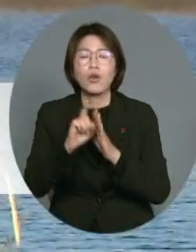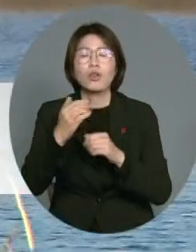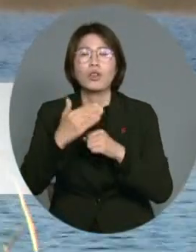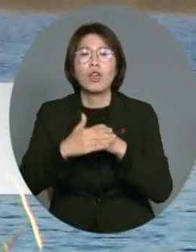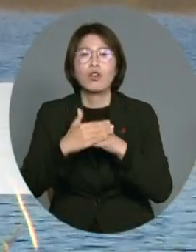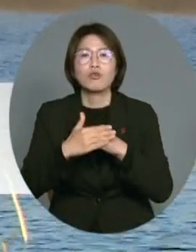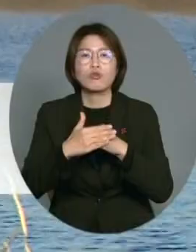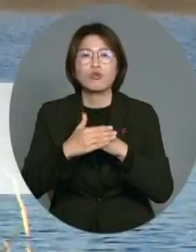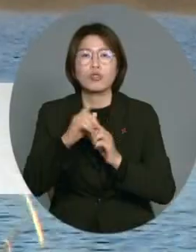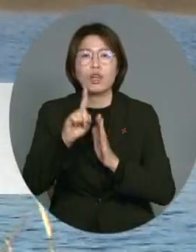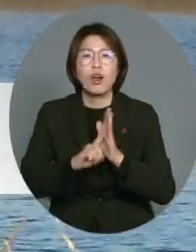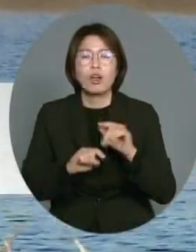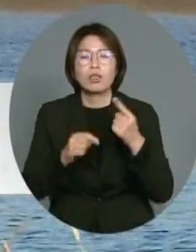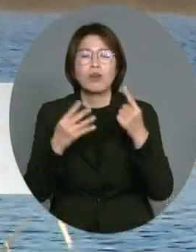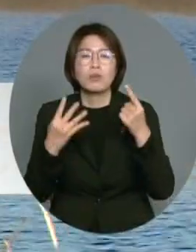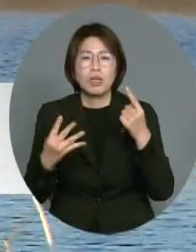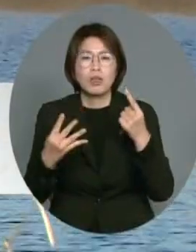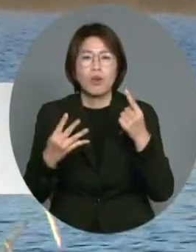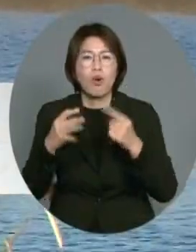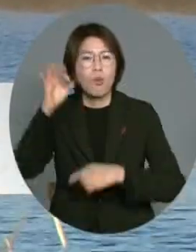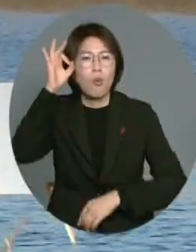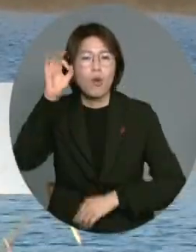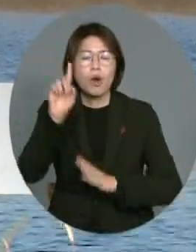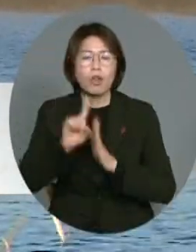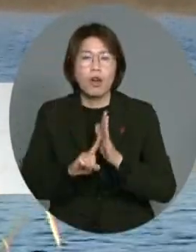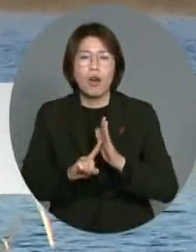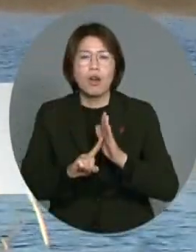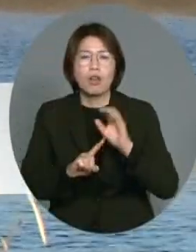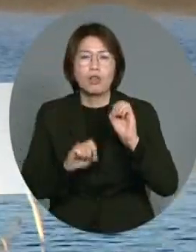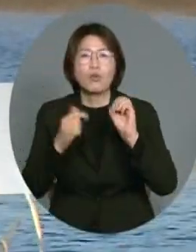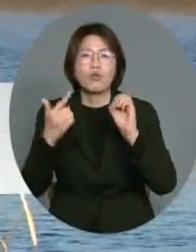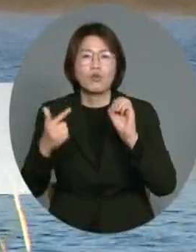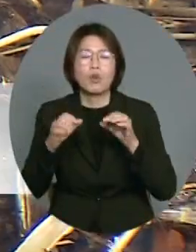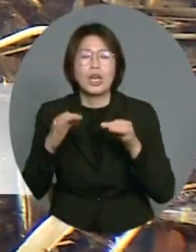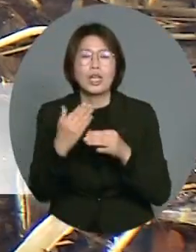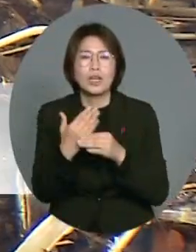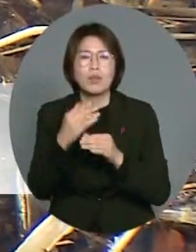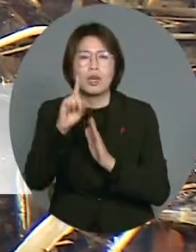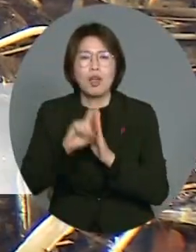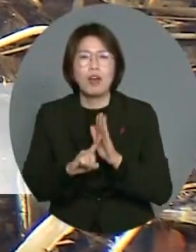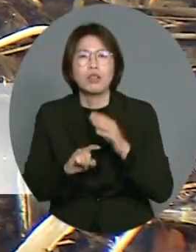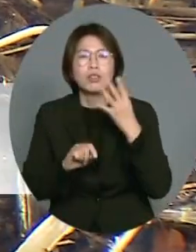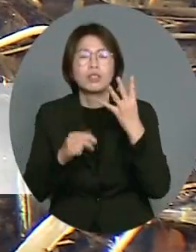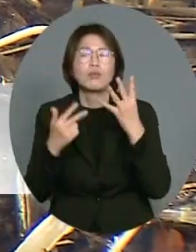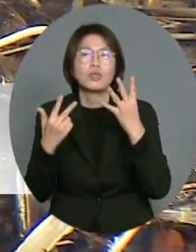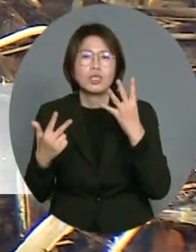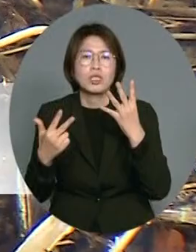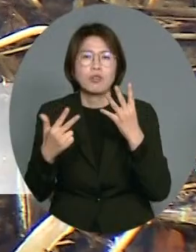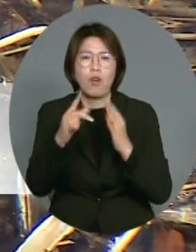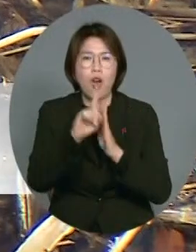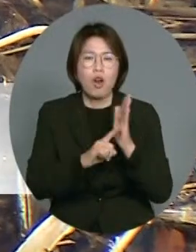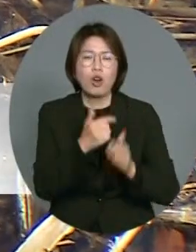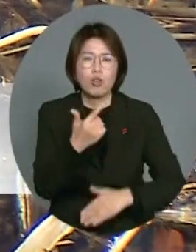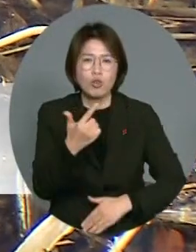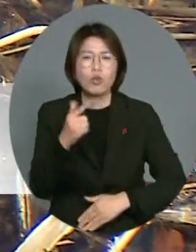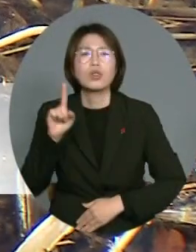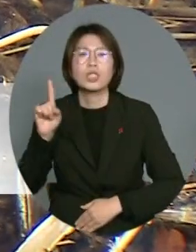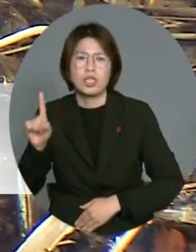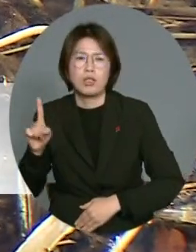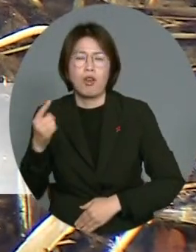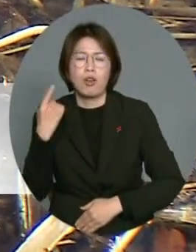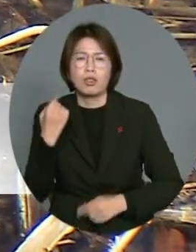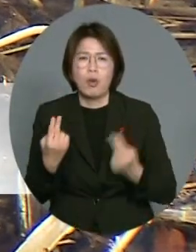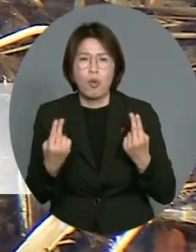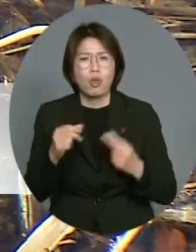대구 영하 1.4도, 포항 영하 0.6도, 김천 영하 4.7도 등 영하 6도에서 영상 1도의 분포로